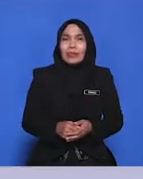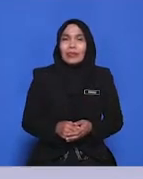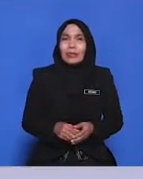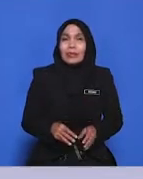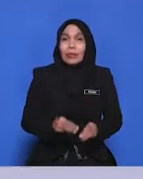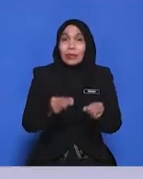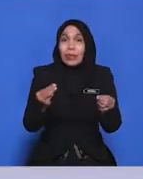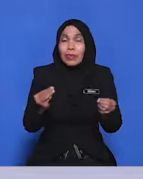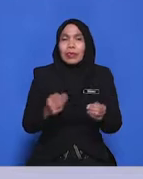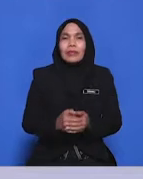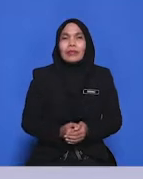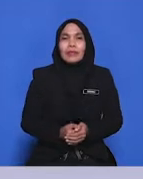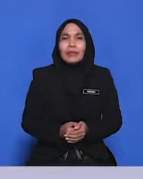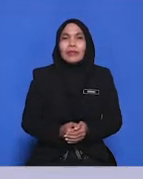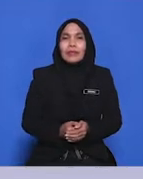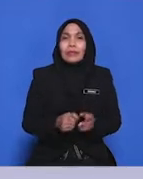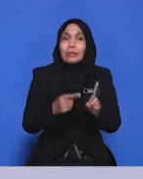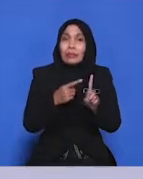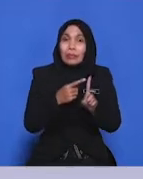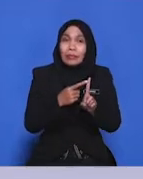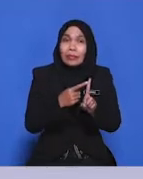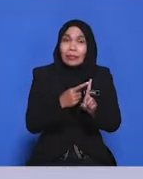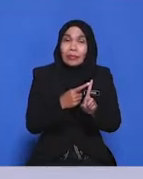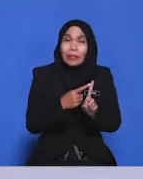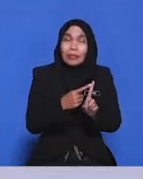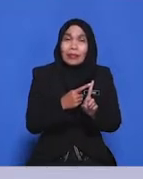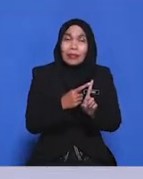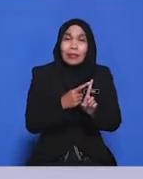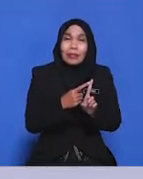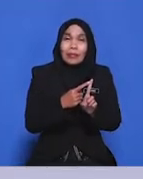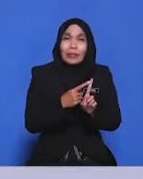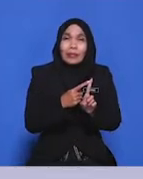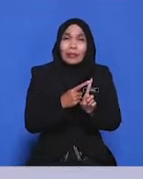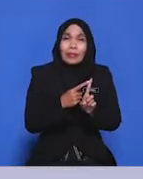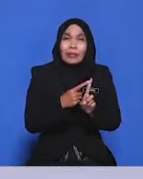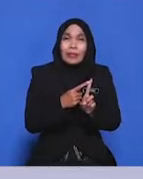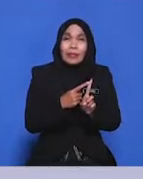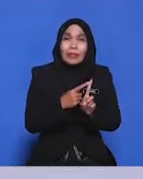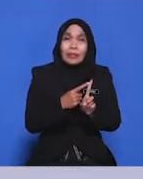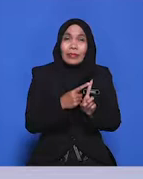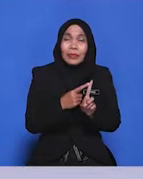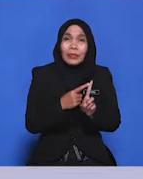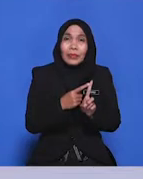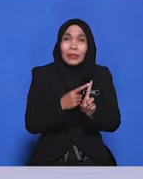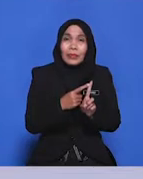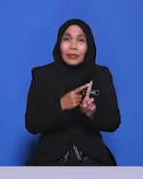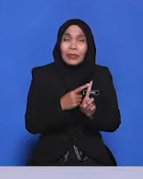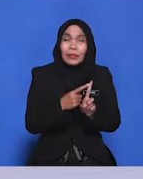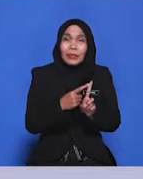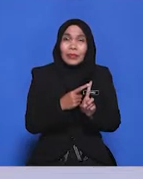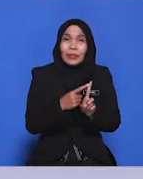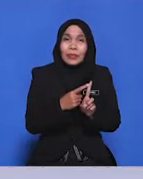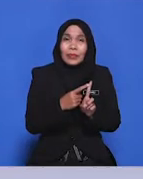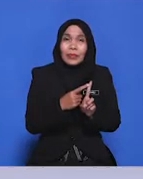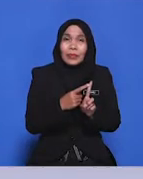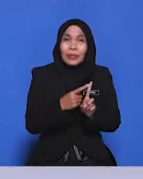beliau, iaitu majalah yang utama ialah majalah Al-Urwatul Wuthqa di